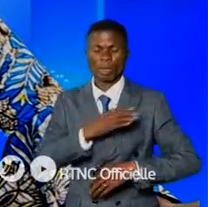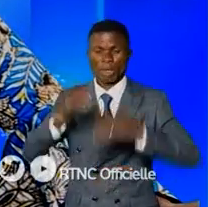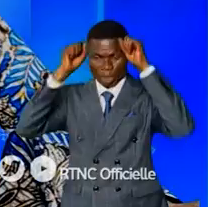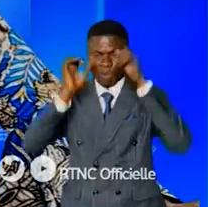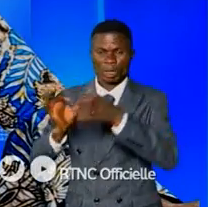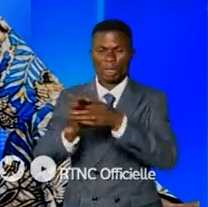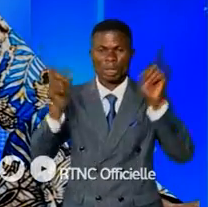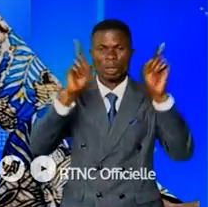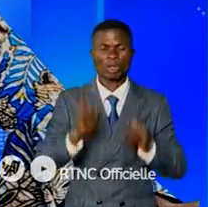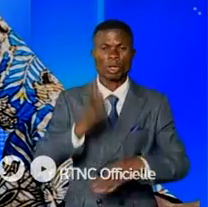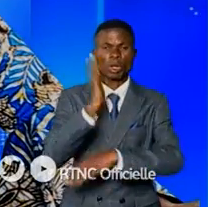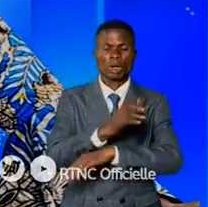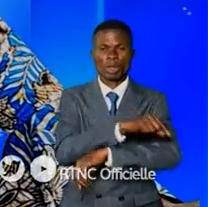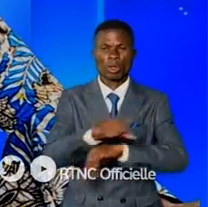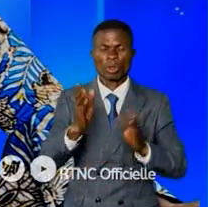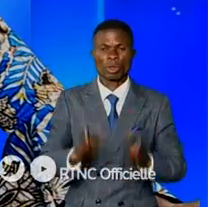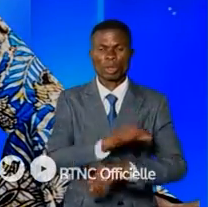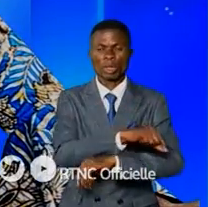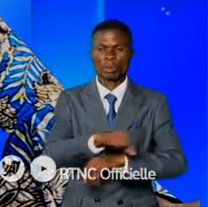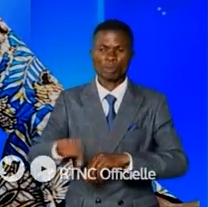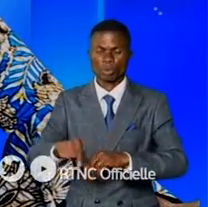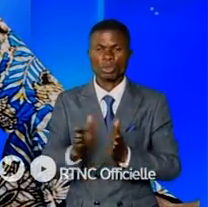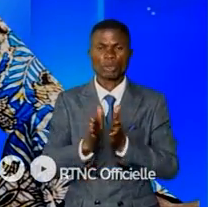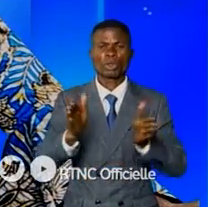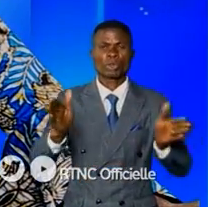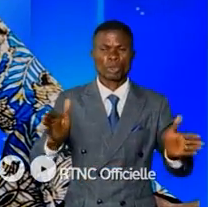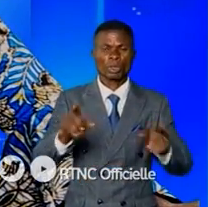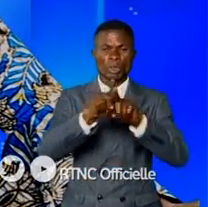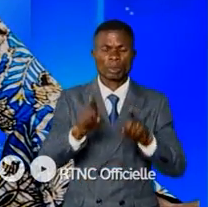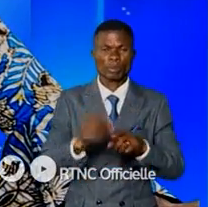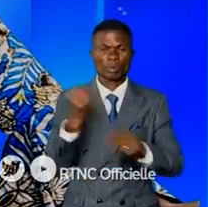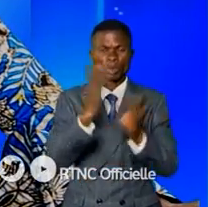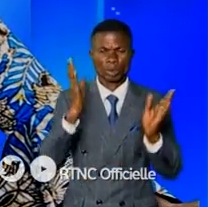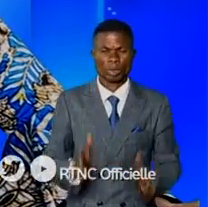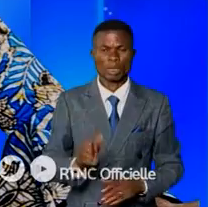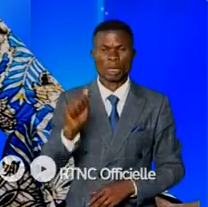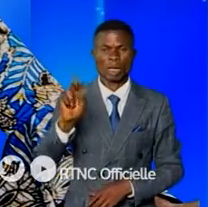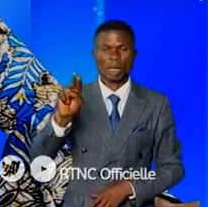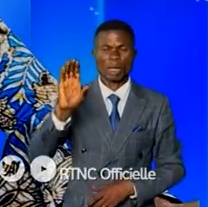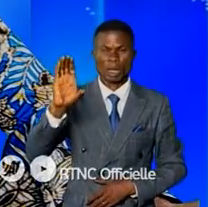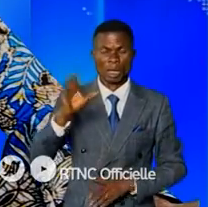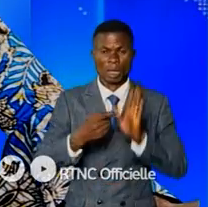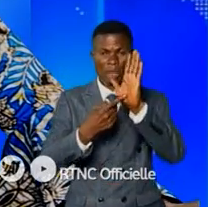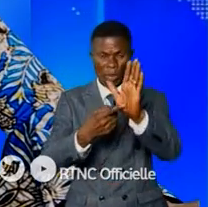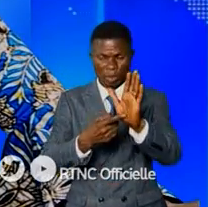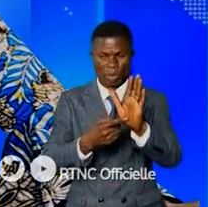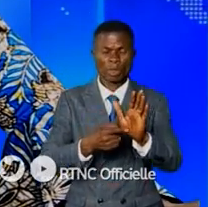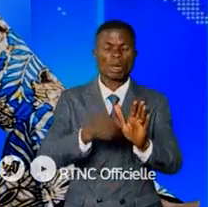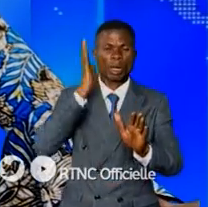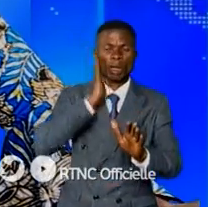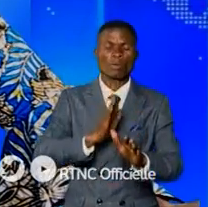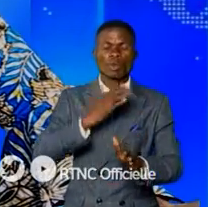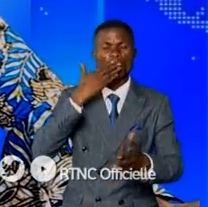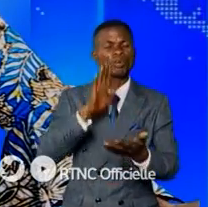africaine, le Conseil d'administration, la Direction générale ainsi que le personnel de l'ARCA vous présentent leurs sincères et